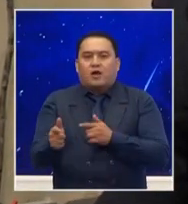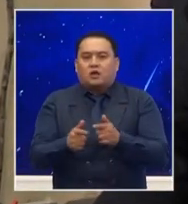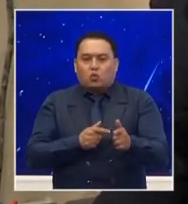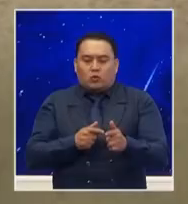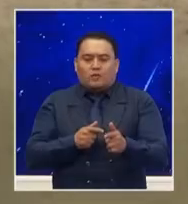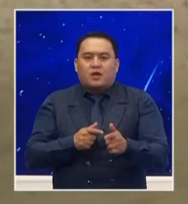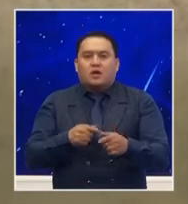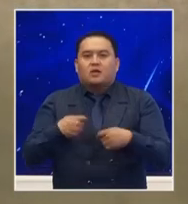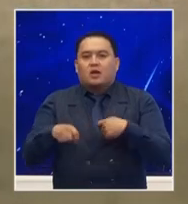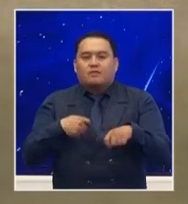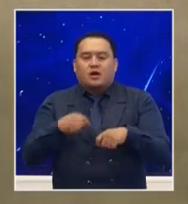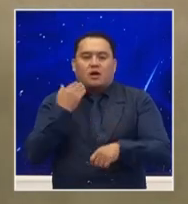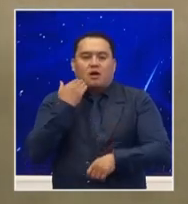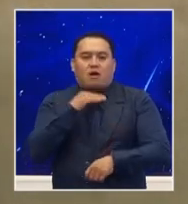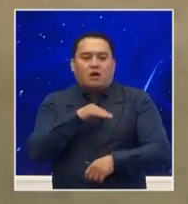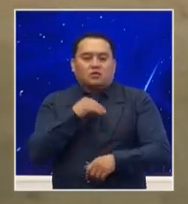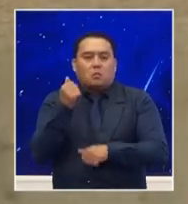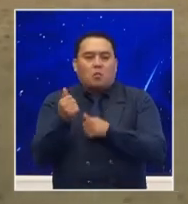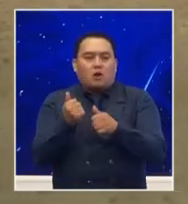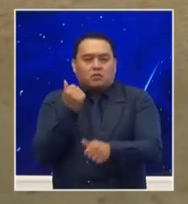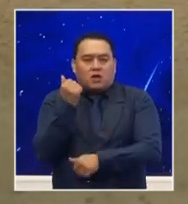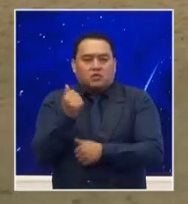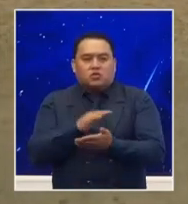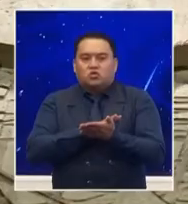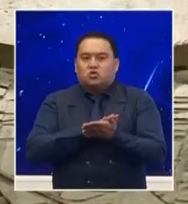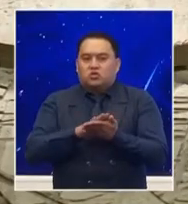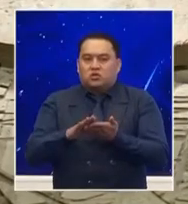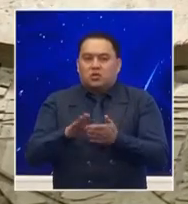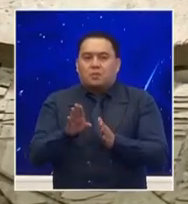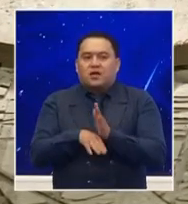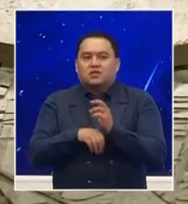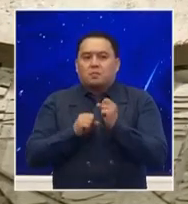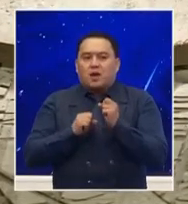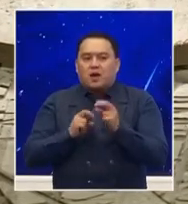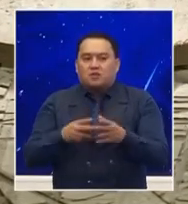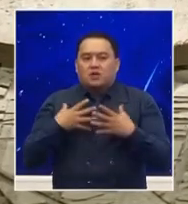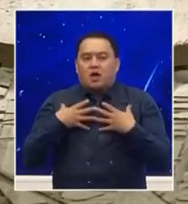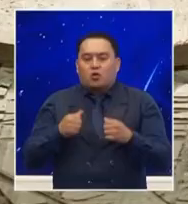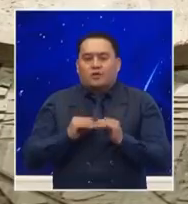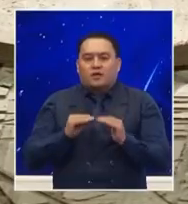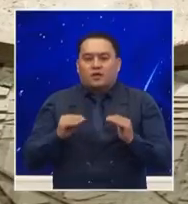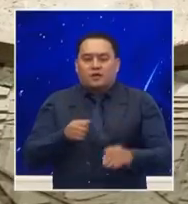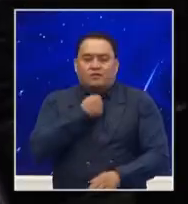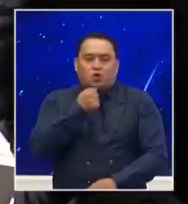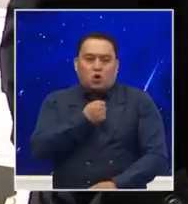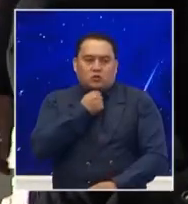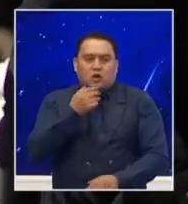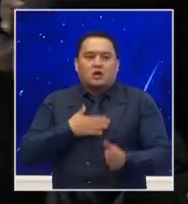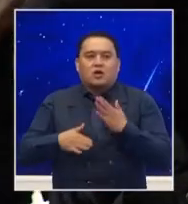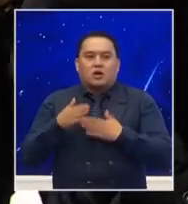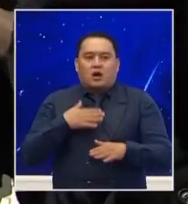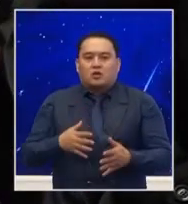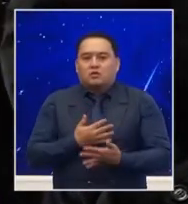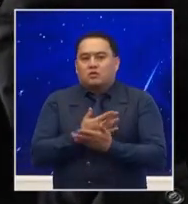конструкции. Товары из качественных материалов. Они экологически чистые и безопасные для здоровья детей и взрослых. Радует и